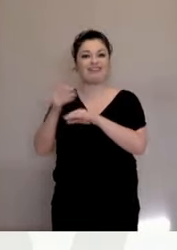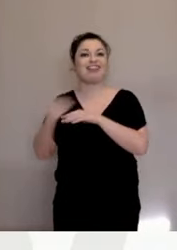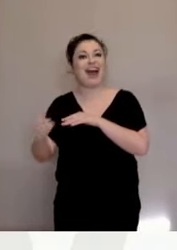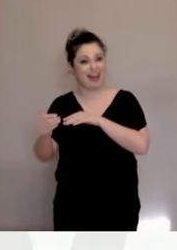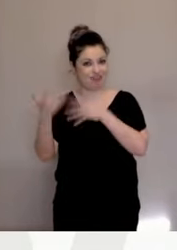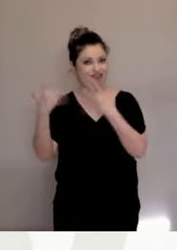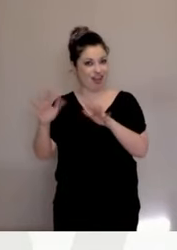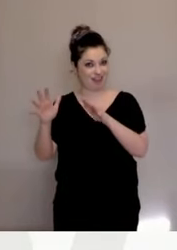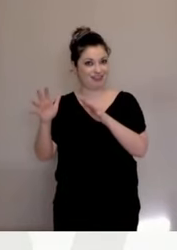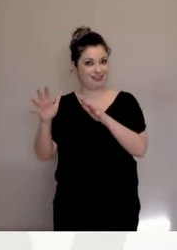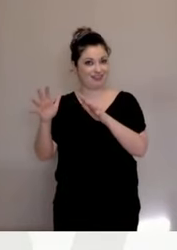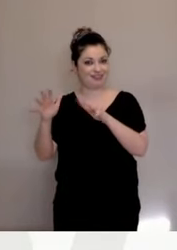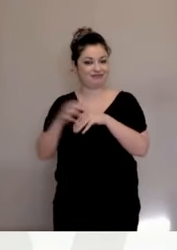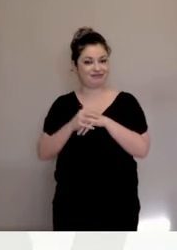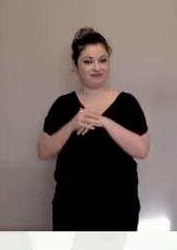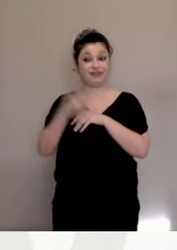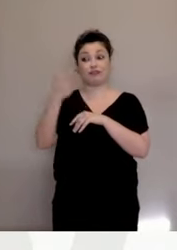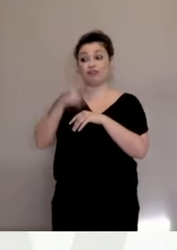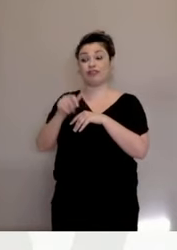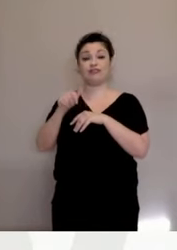Perché